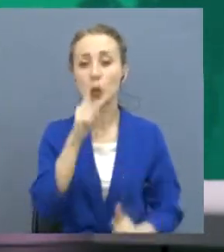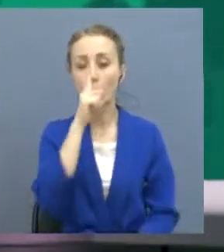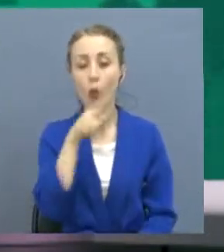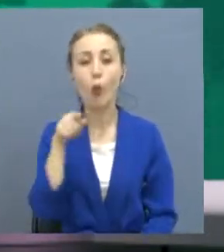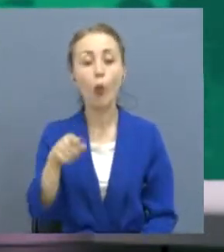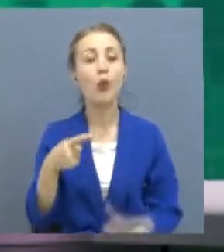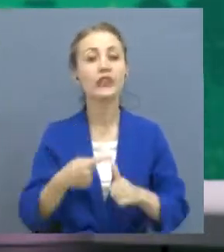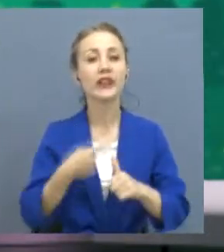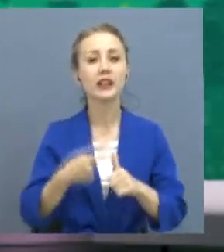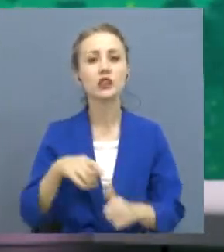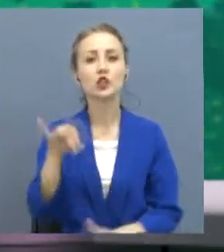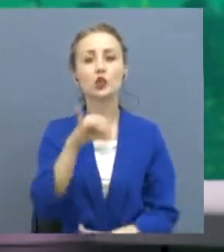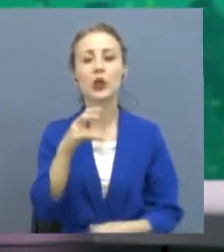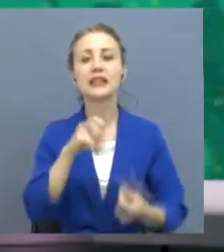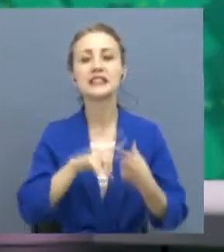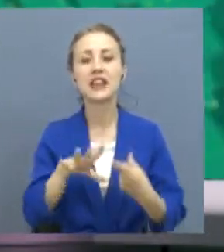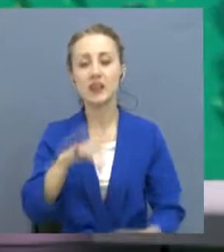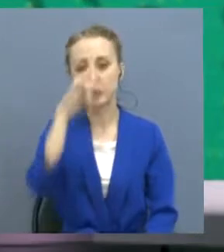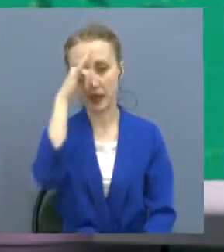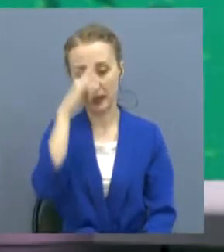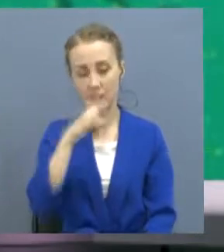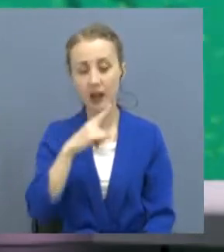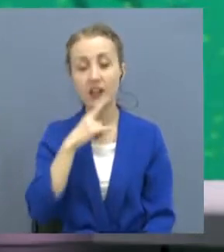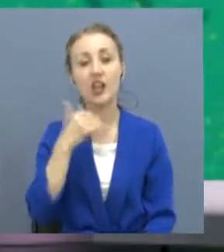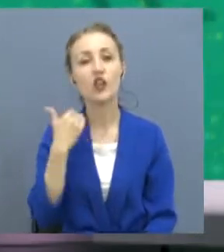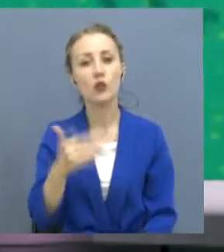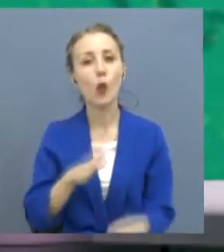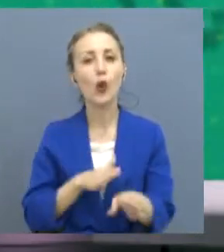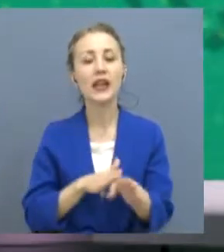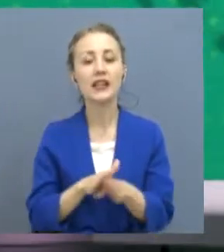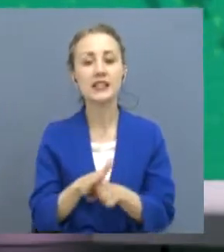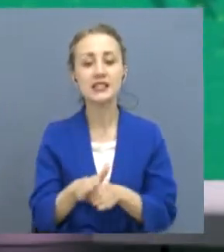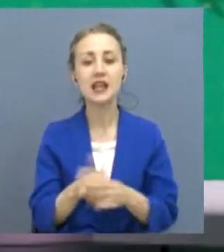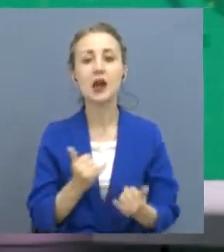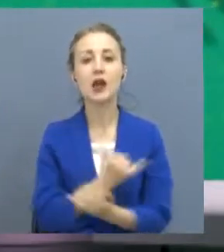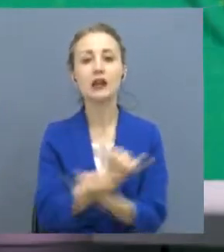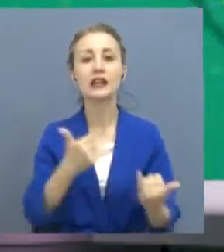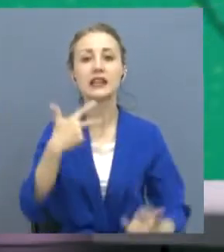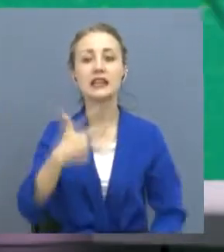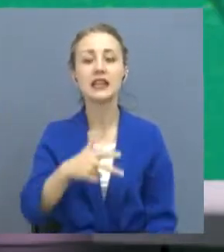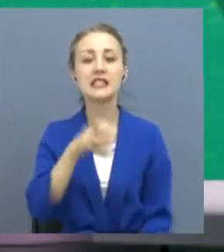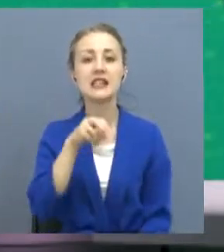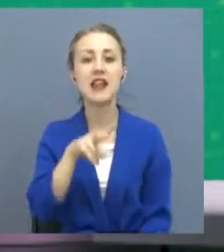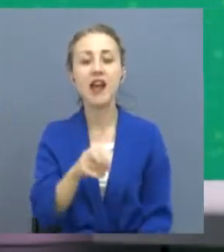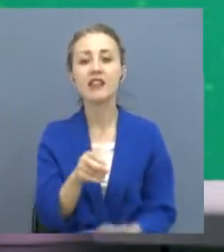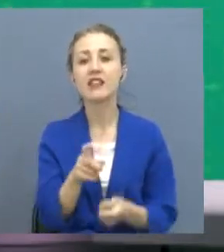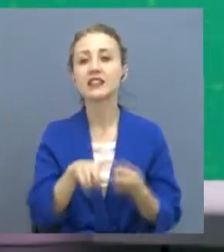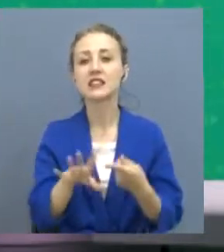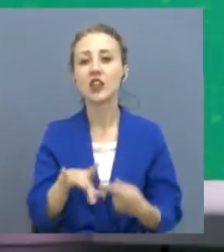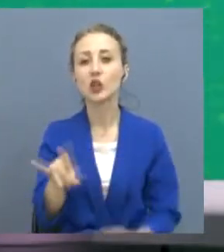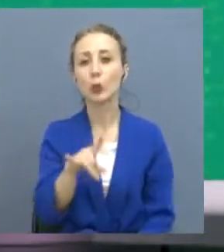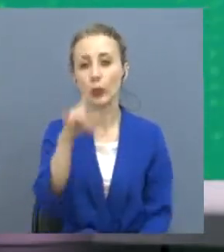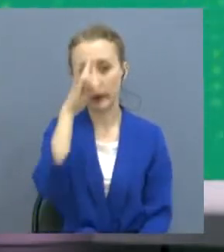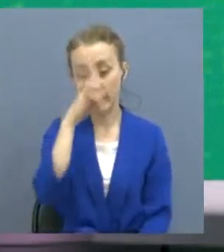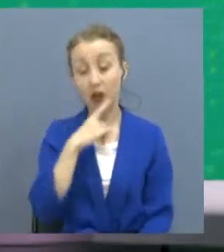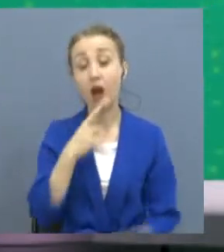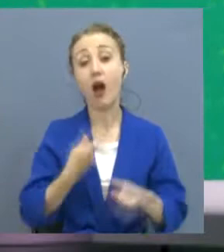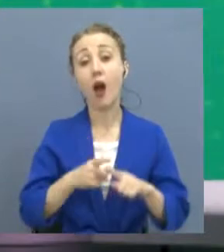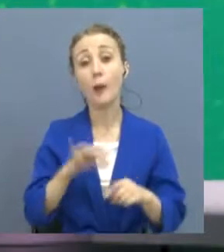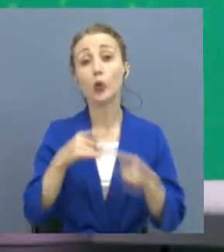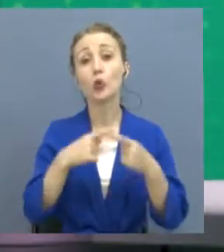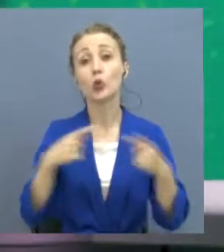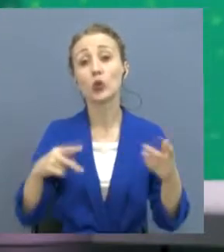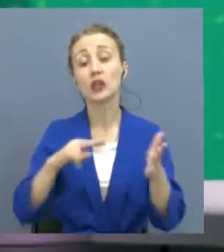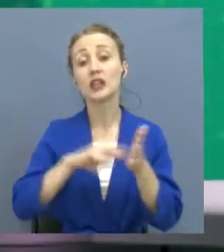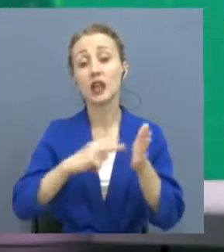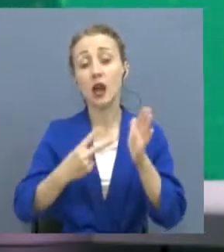тарта құнды жәдігер сақталған. Осы жыл облыс орталығындағы музейлер үшін жемісті болмақ. Себебі облыстық тарихи өлкетану